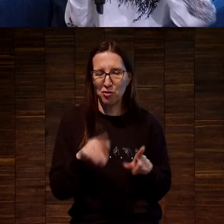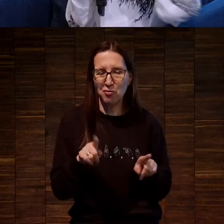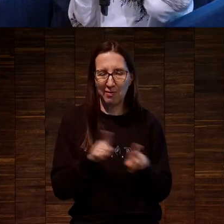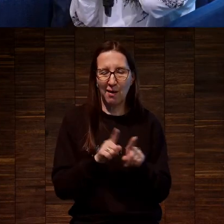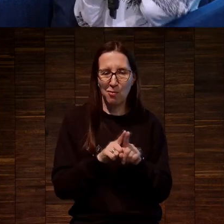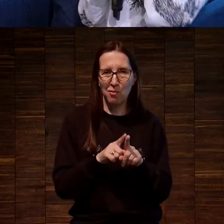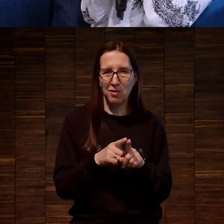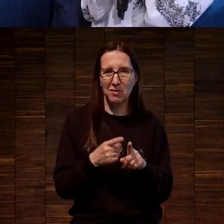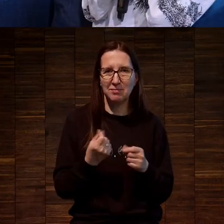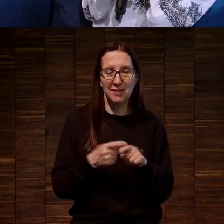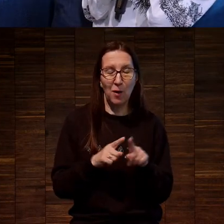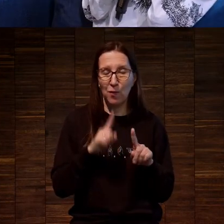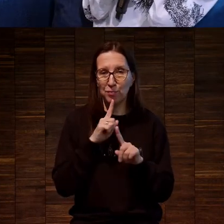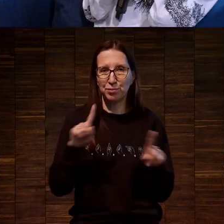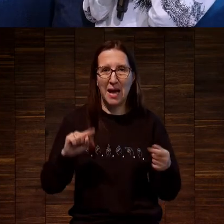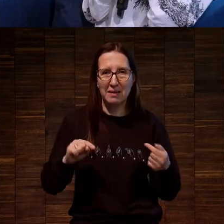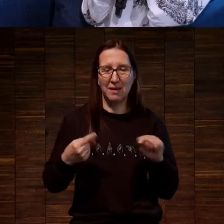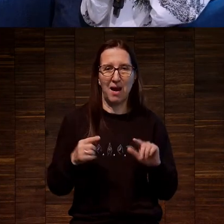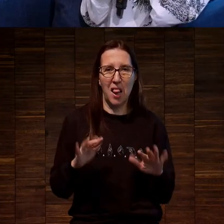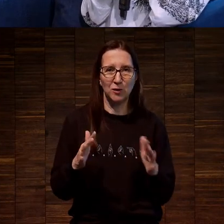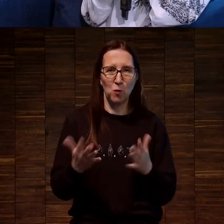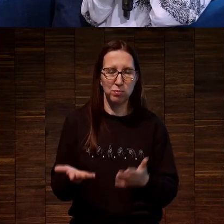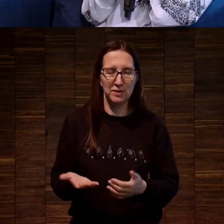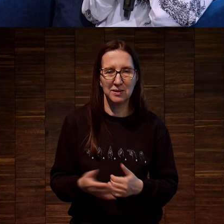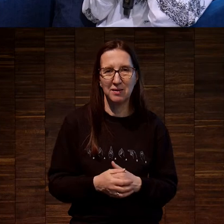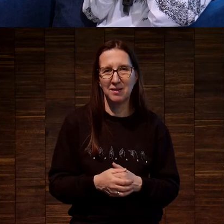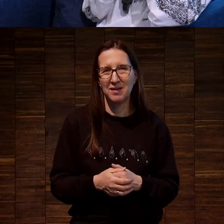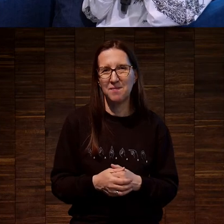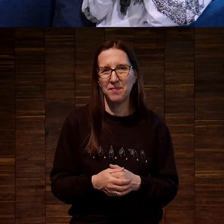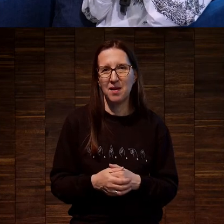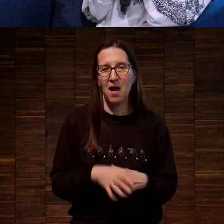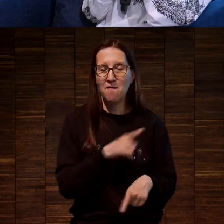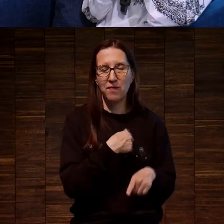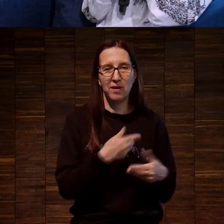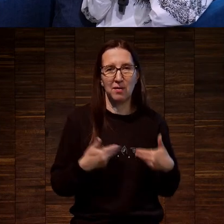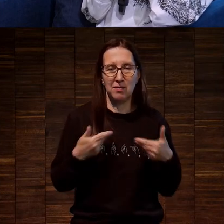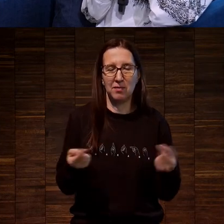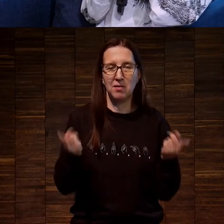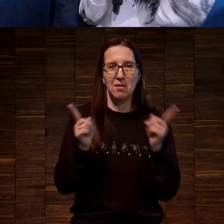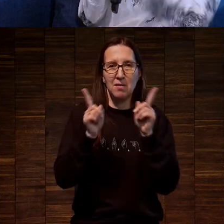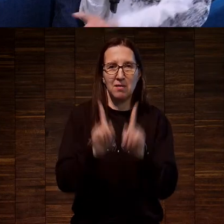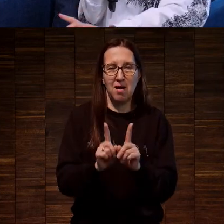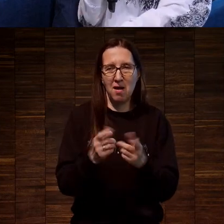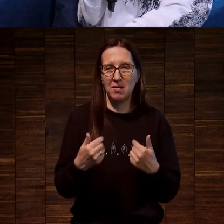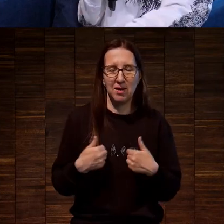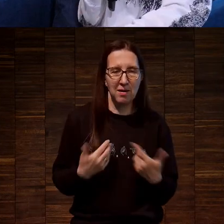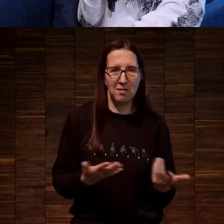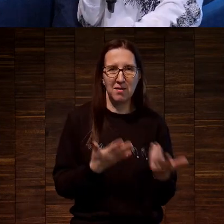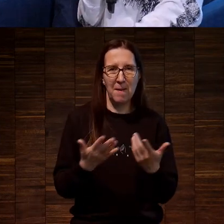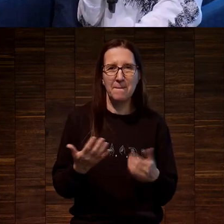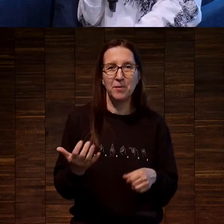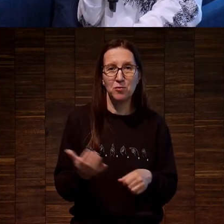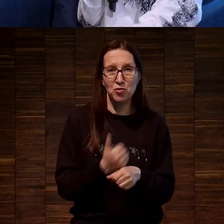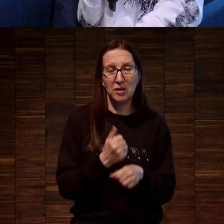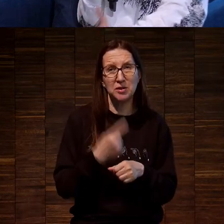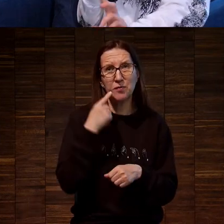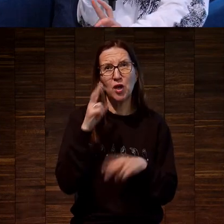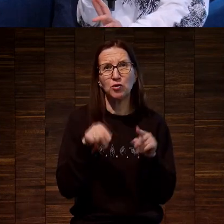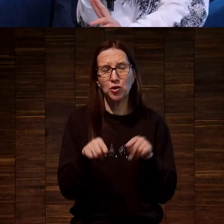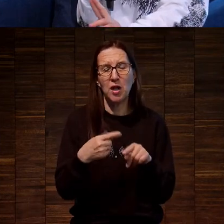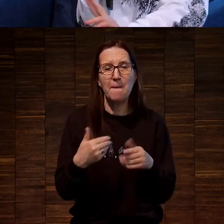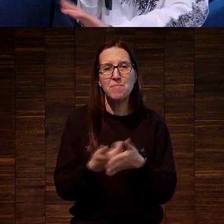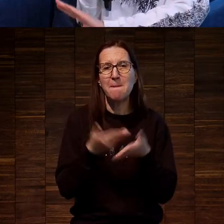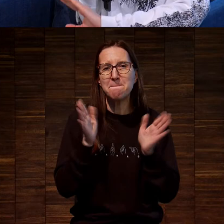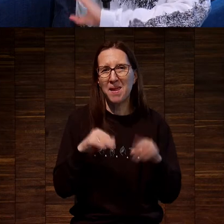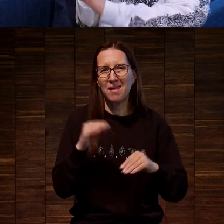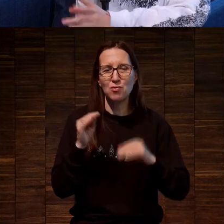формат. Радикальное событие. Да, да, мы собрались. Мы вытащили. Вот, я формулирую пересборку городского пространства